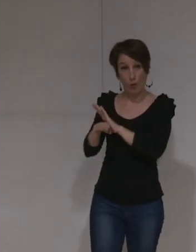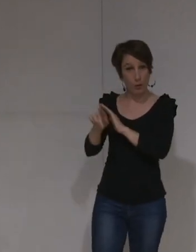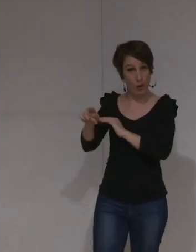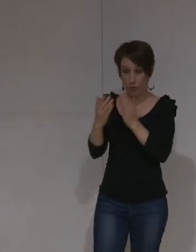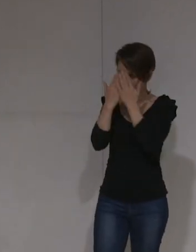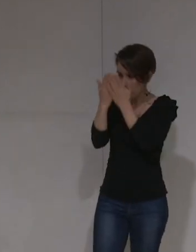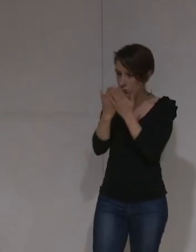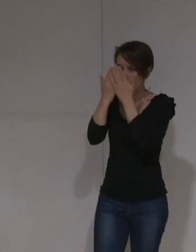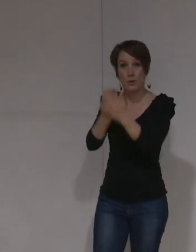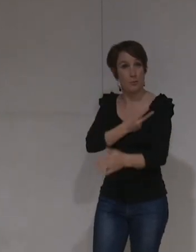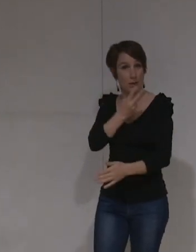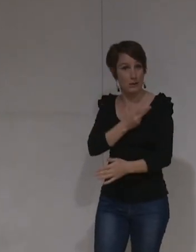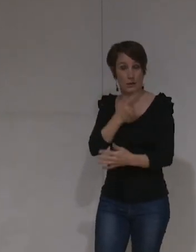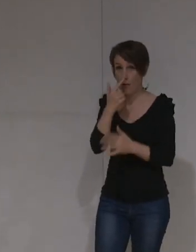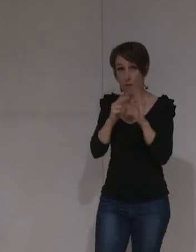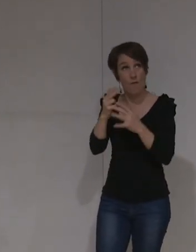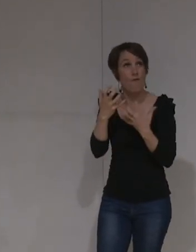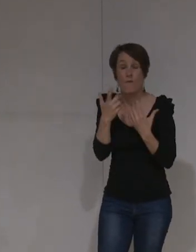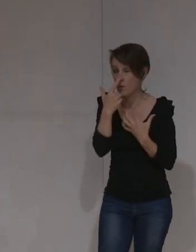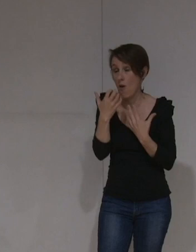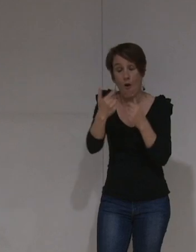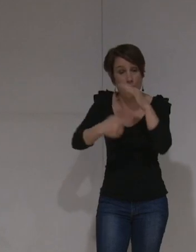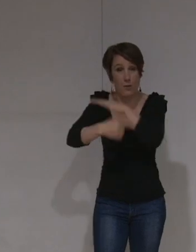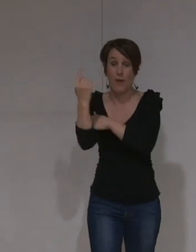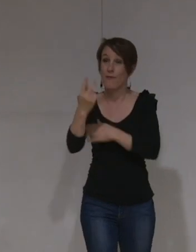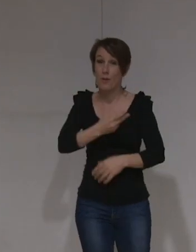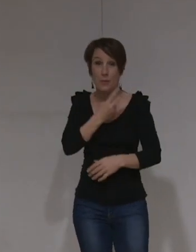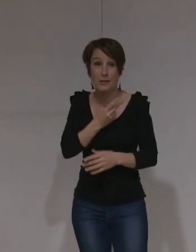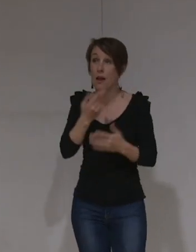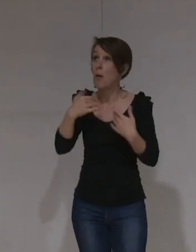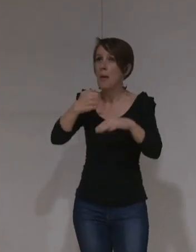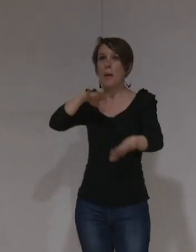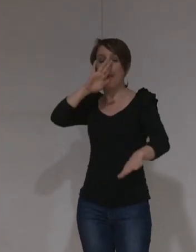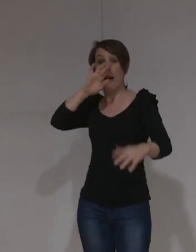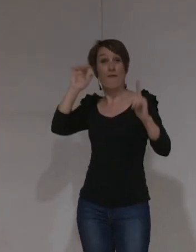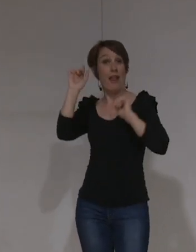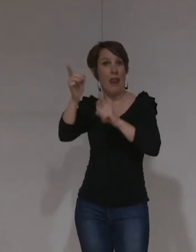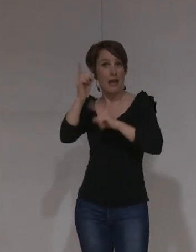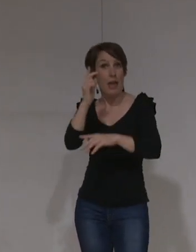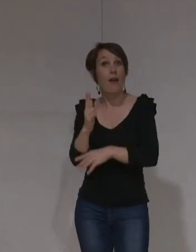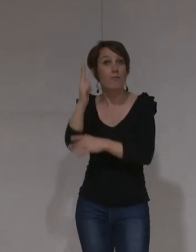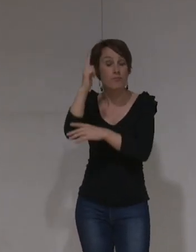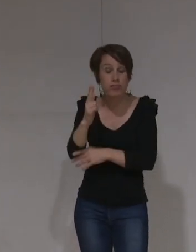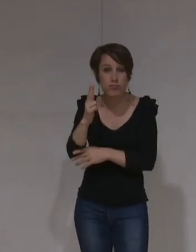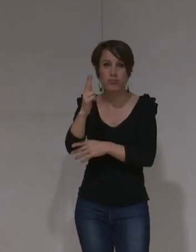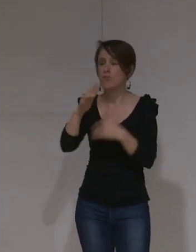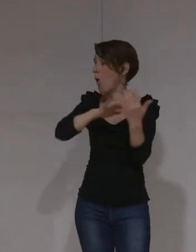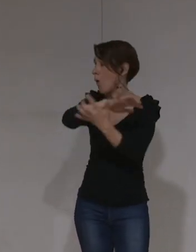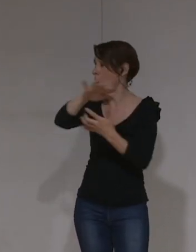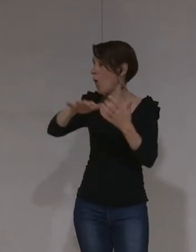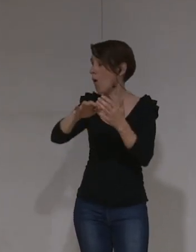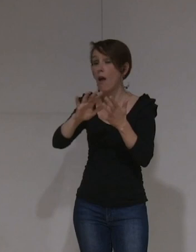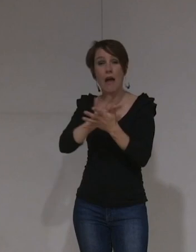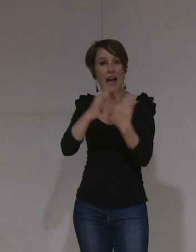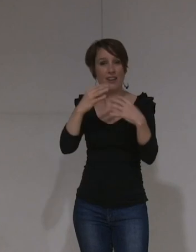études de médecine et puis la guerre éclate et très vite il va se retrouver à l'âge de 19 ans du côté